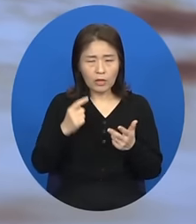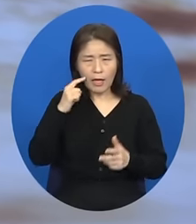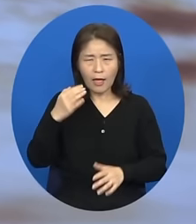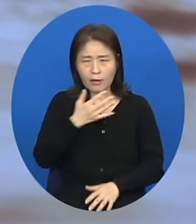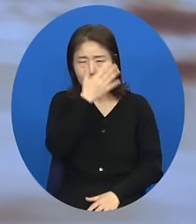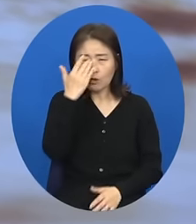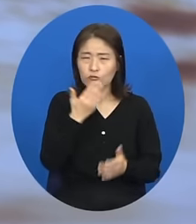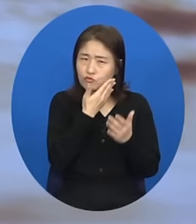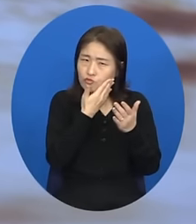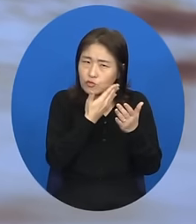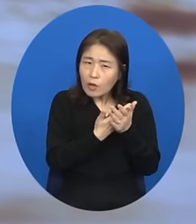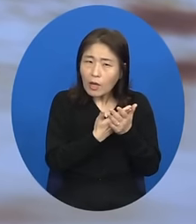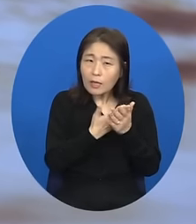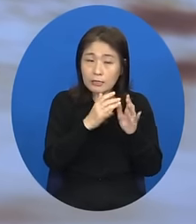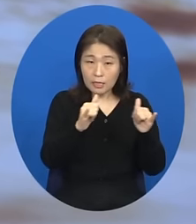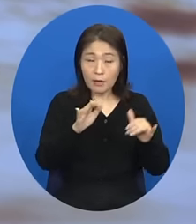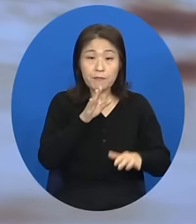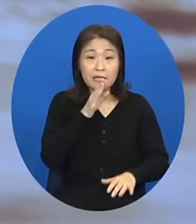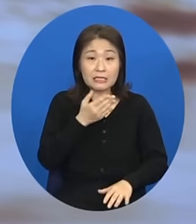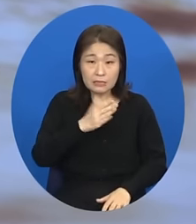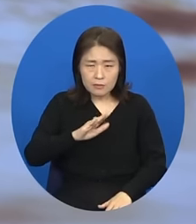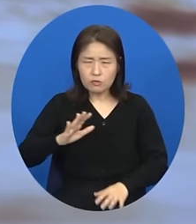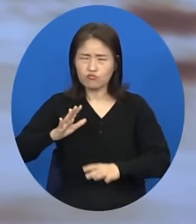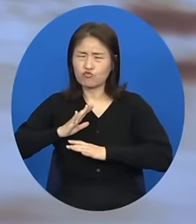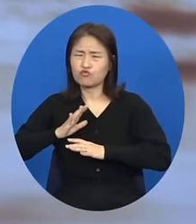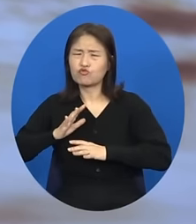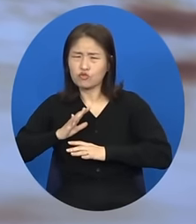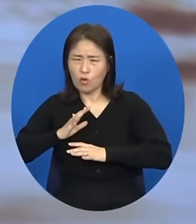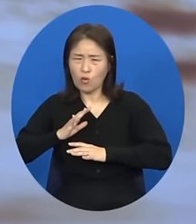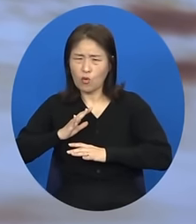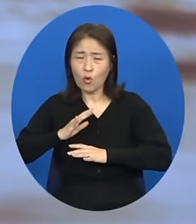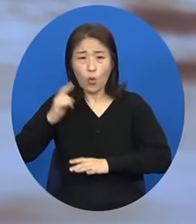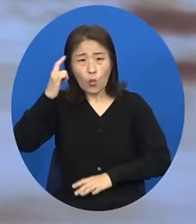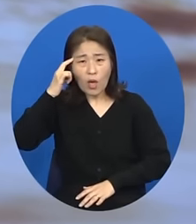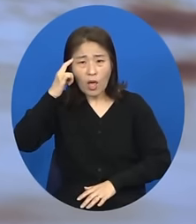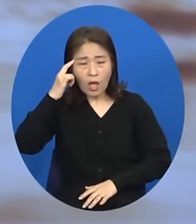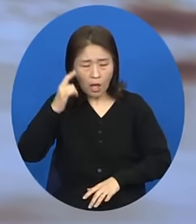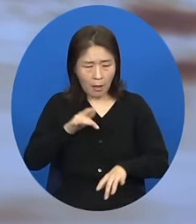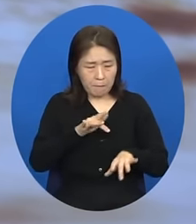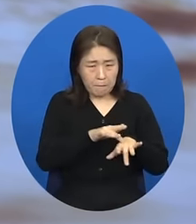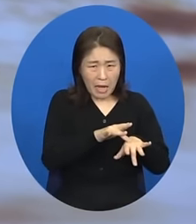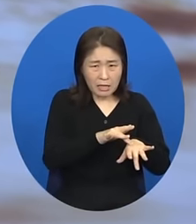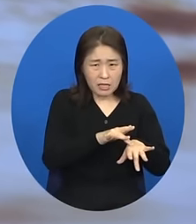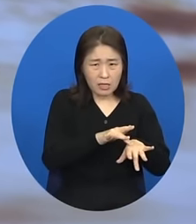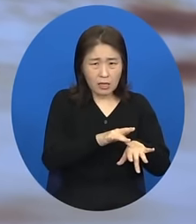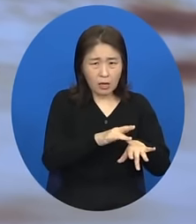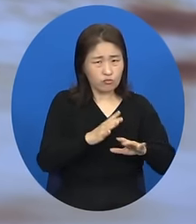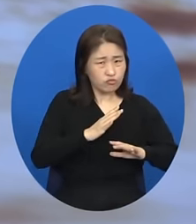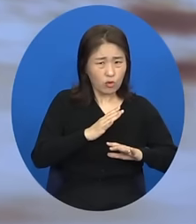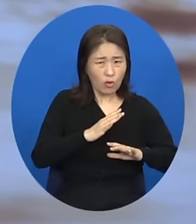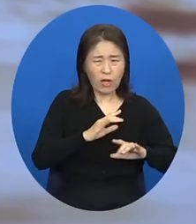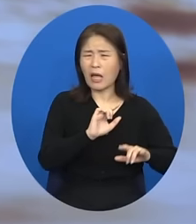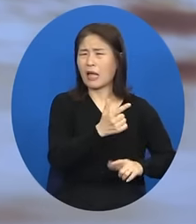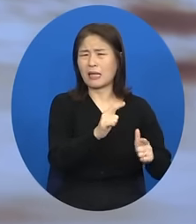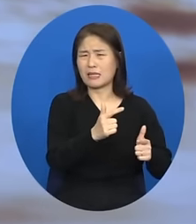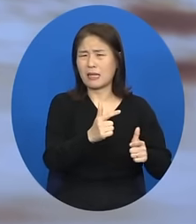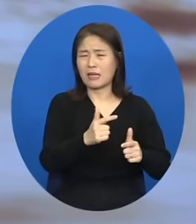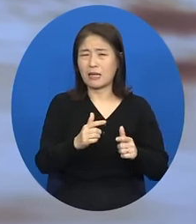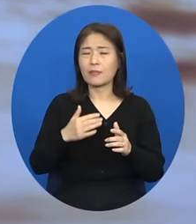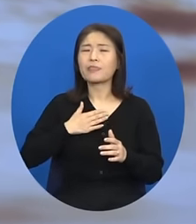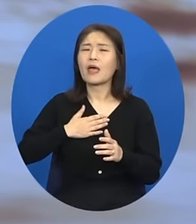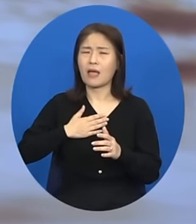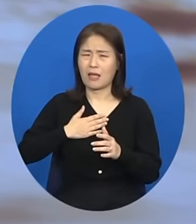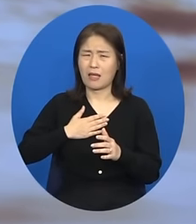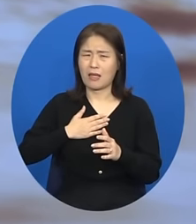귀한 존재이지만 동시에 가장 무서운 존재입니다. 마귀가 무서운 것이 아니라 자기가 가장 무섭습니다.